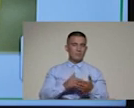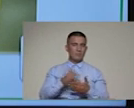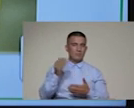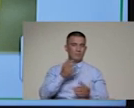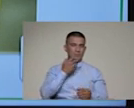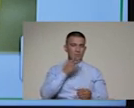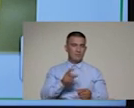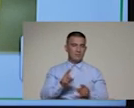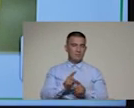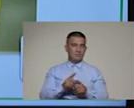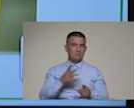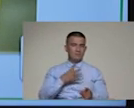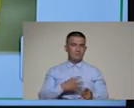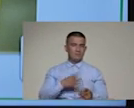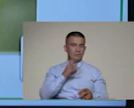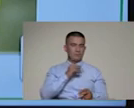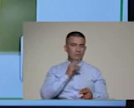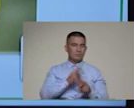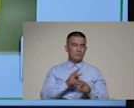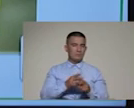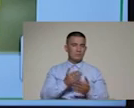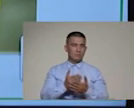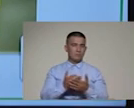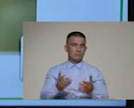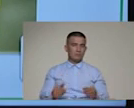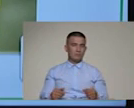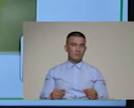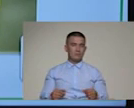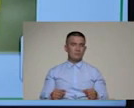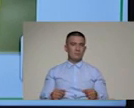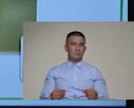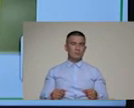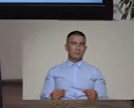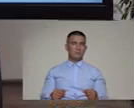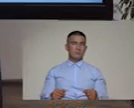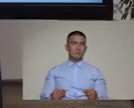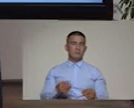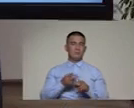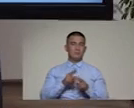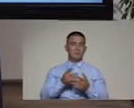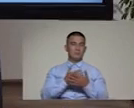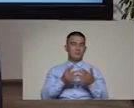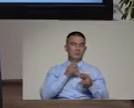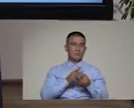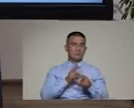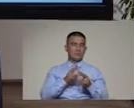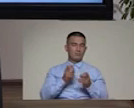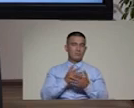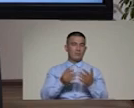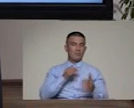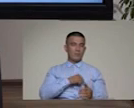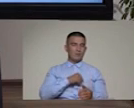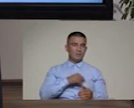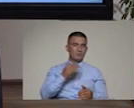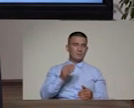haroratga chidamli bo'lishi bilan ajralib turadi. Demak, biz tipik metallar hamda metalmaslarning bir-biridan farqi